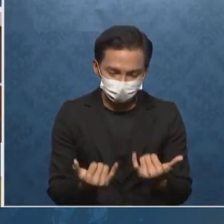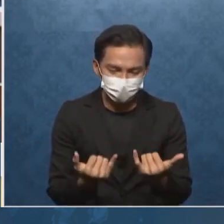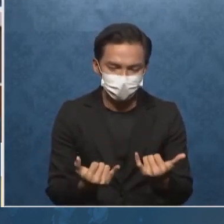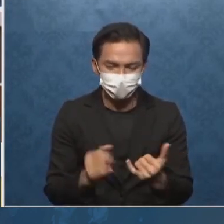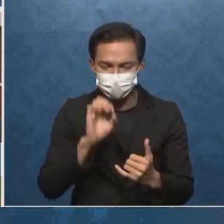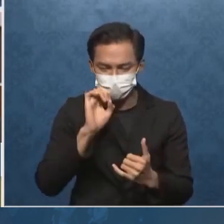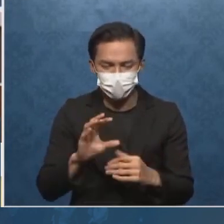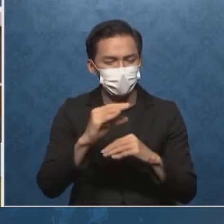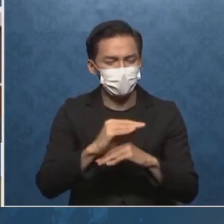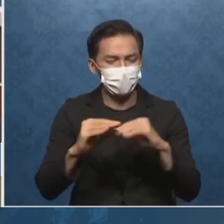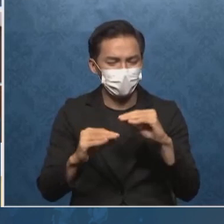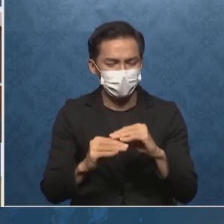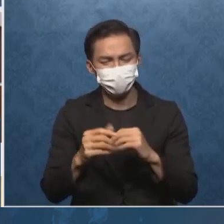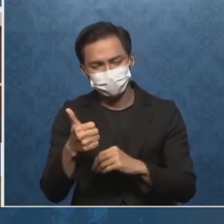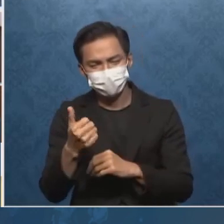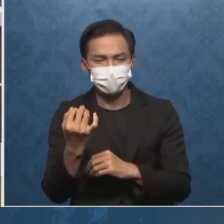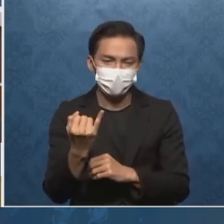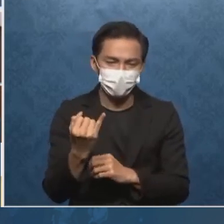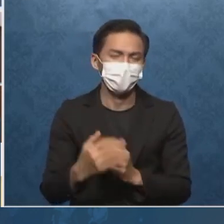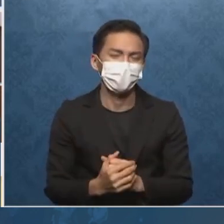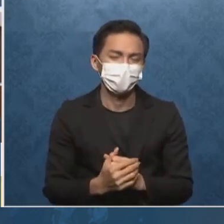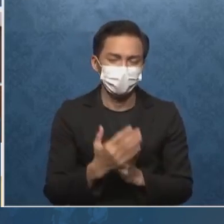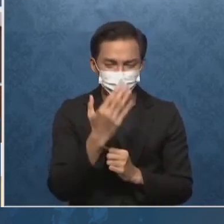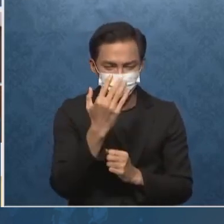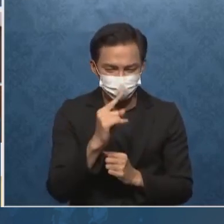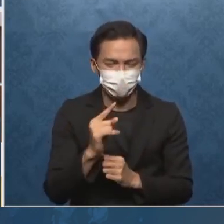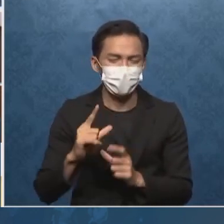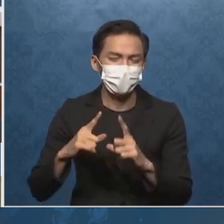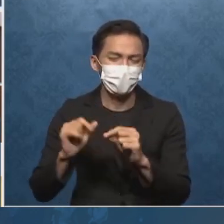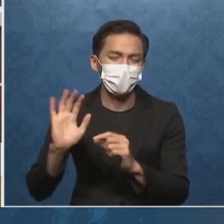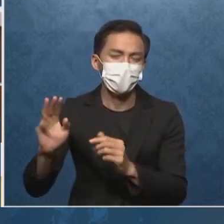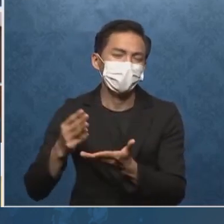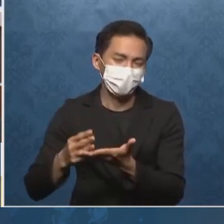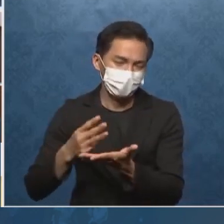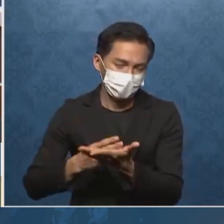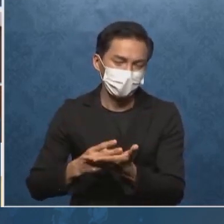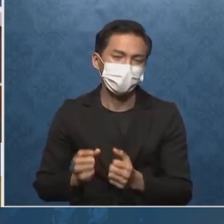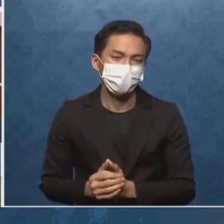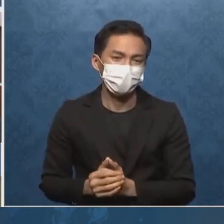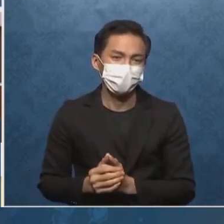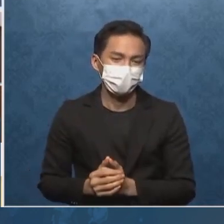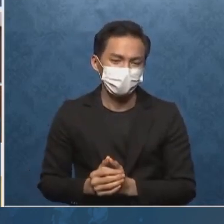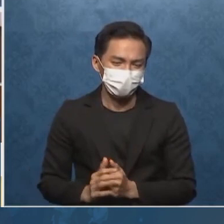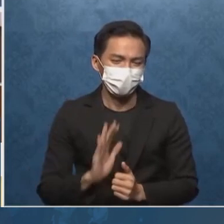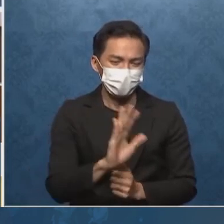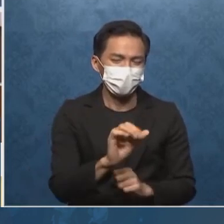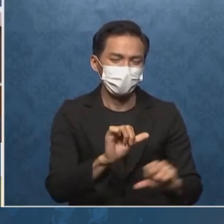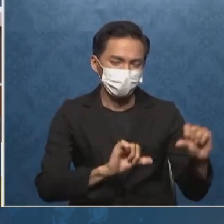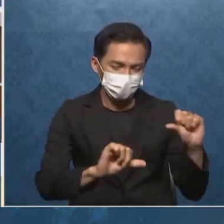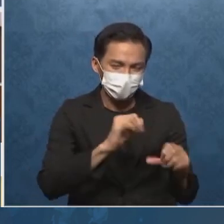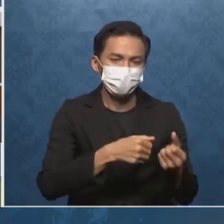ว่าโครงการเหล่านี้ดีหรือไม่ดีเพราะนั่นเป็นเรื่องของวิชาการเพราะนั่นเป็นเรื่องของวิทยาศาสตร์